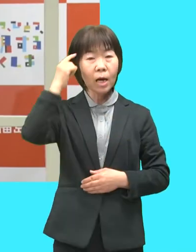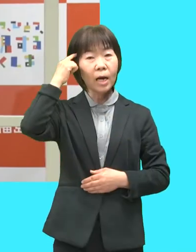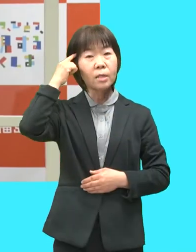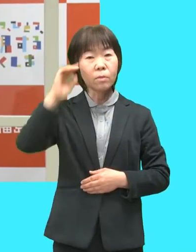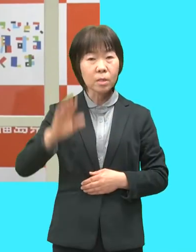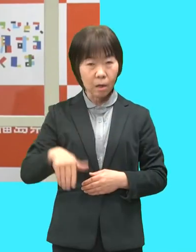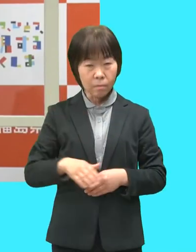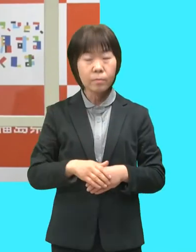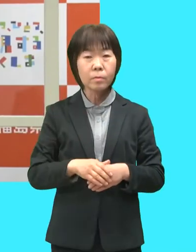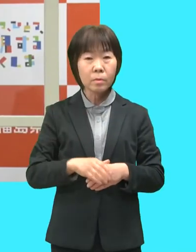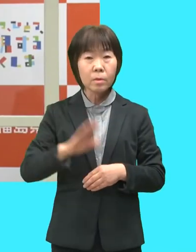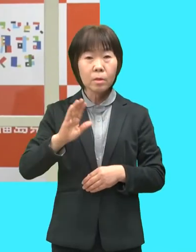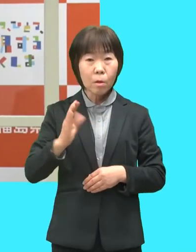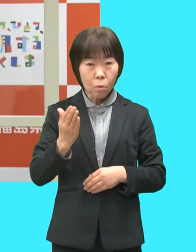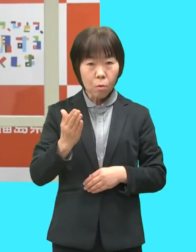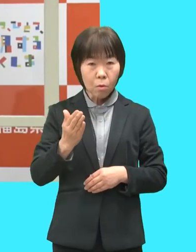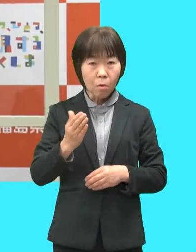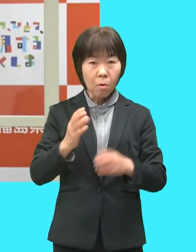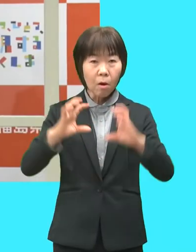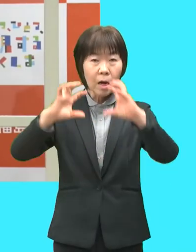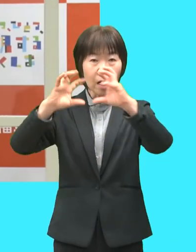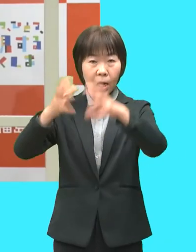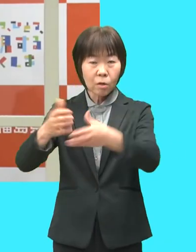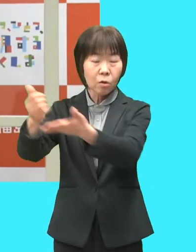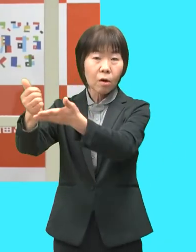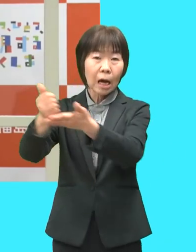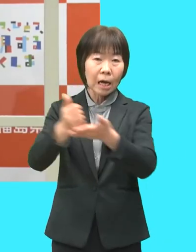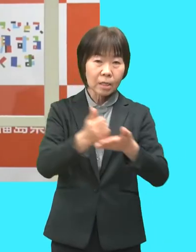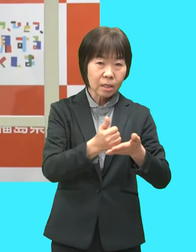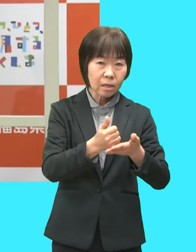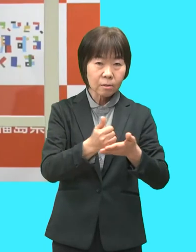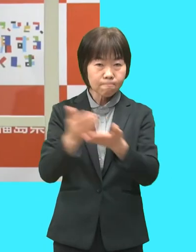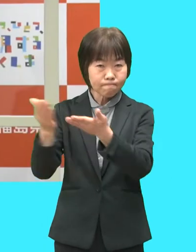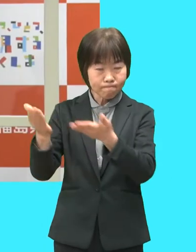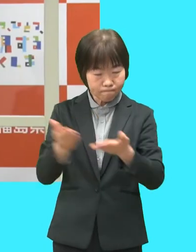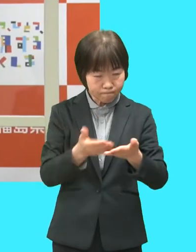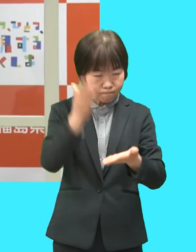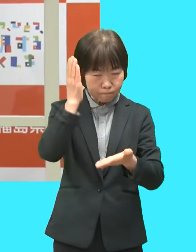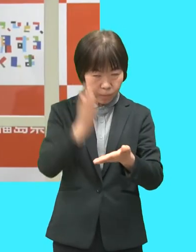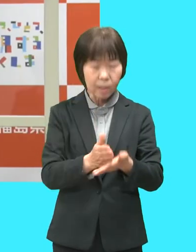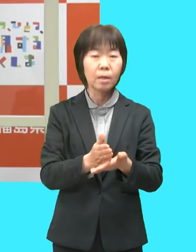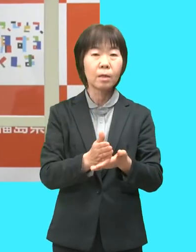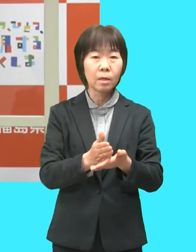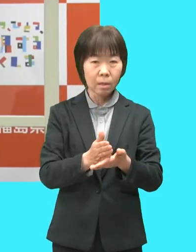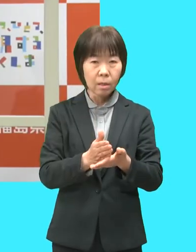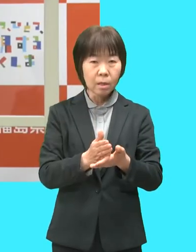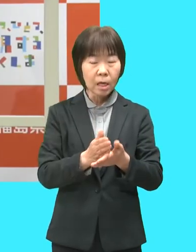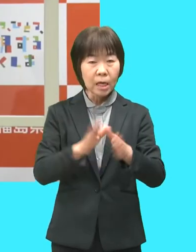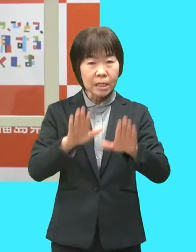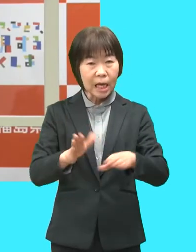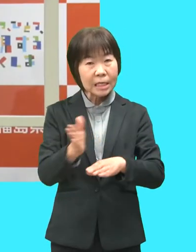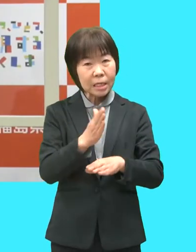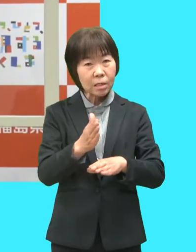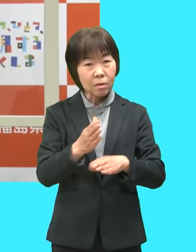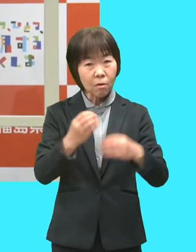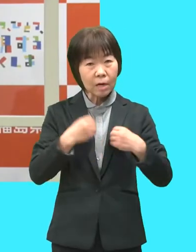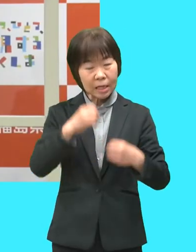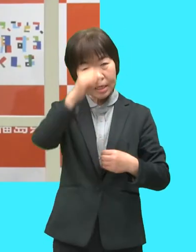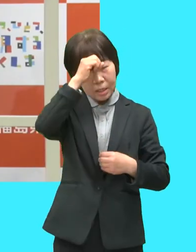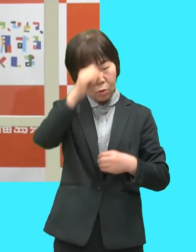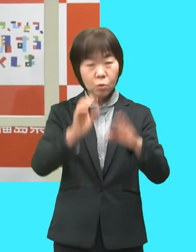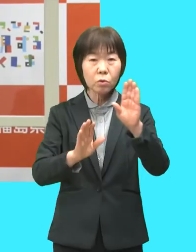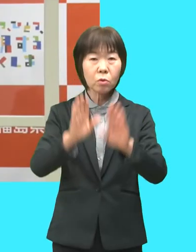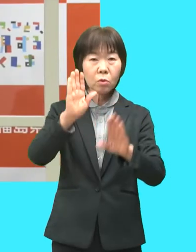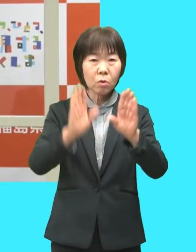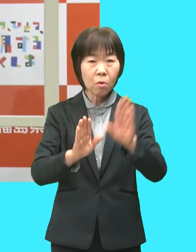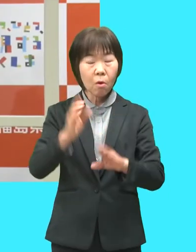。しかし海外からの観客が見送られたこと、あと昨今のこの新型感染症の